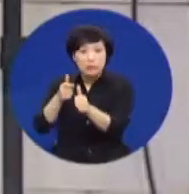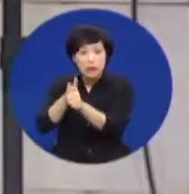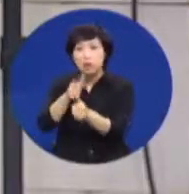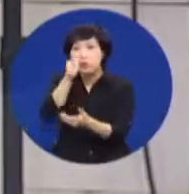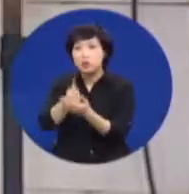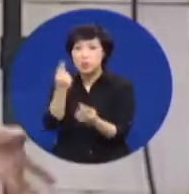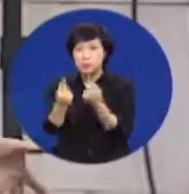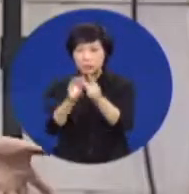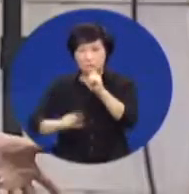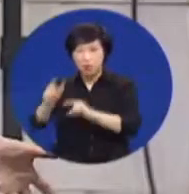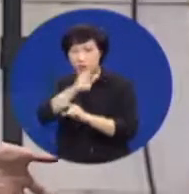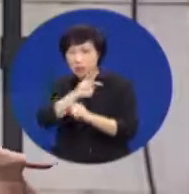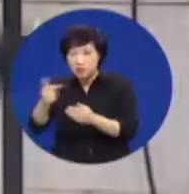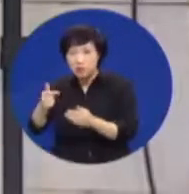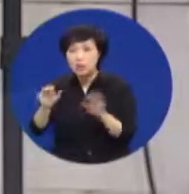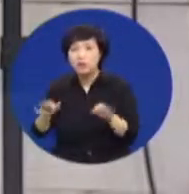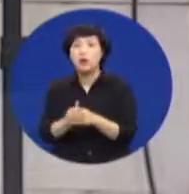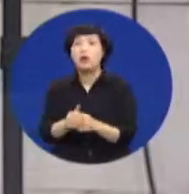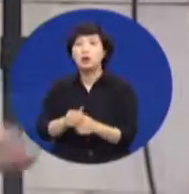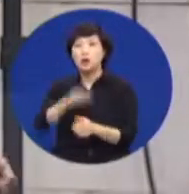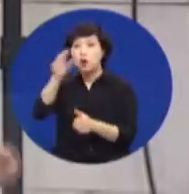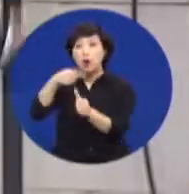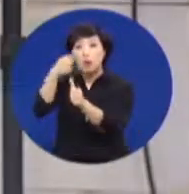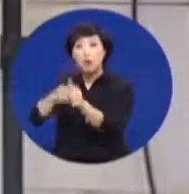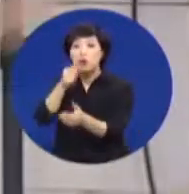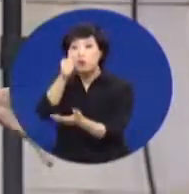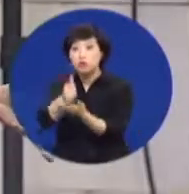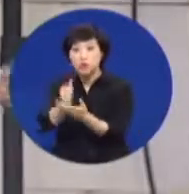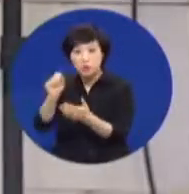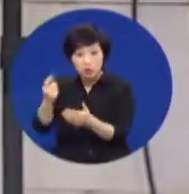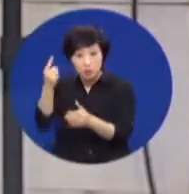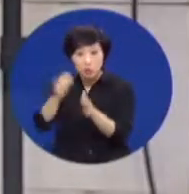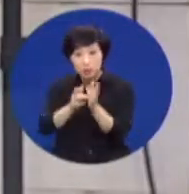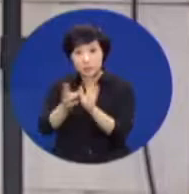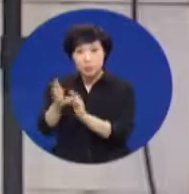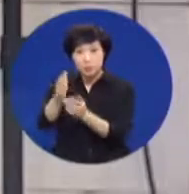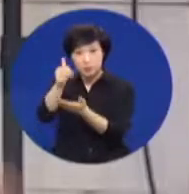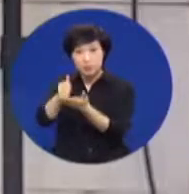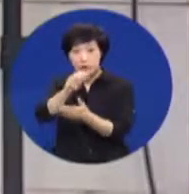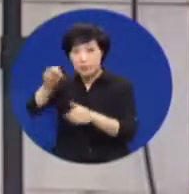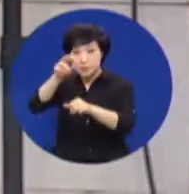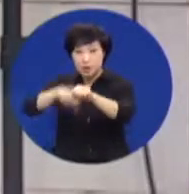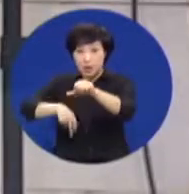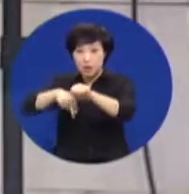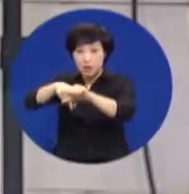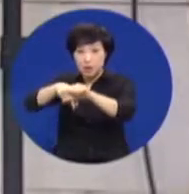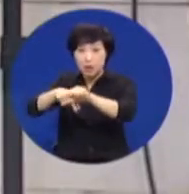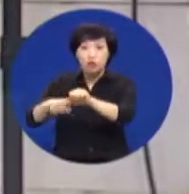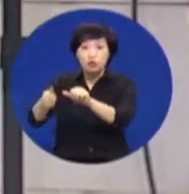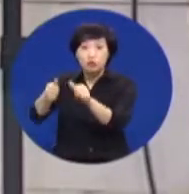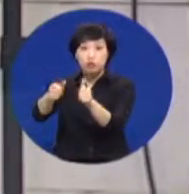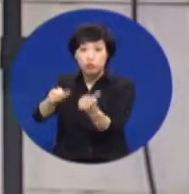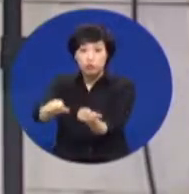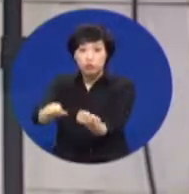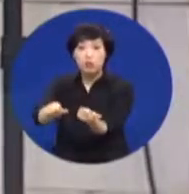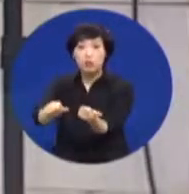죄보다 큰 죄가 신성모독죄, 이 죄로 십자가에 못 박아 죽고 죽임을 당하고